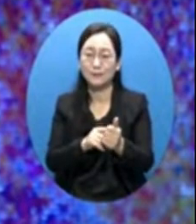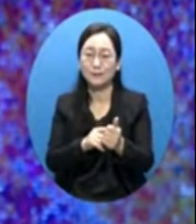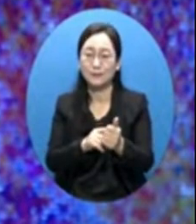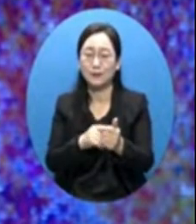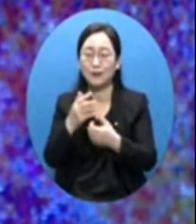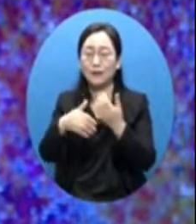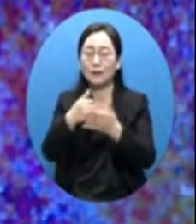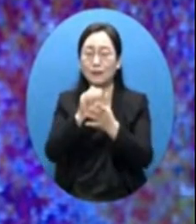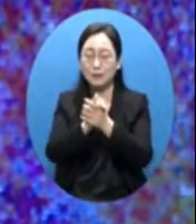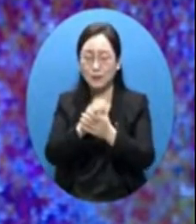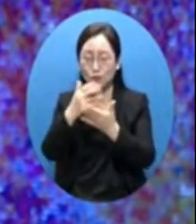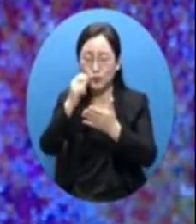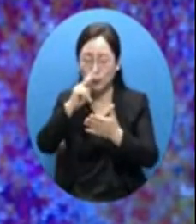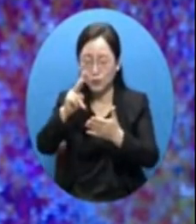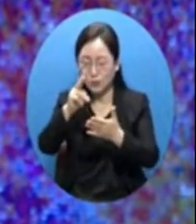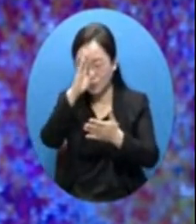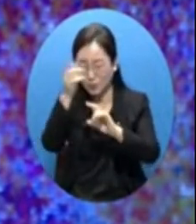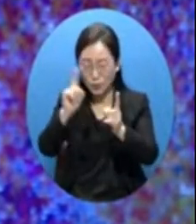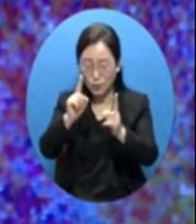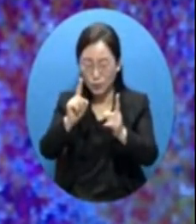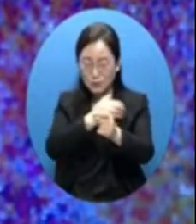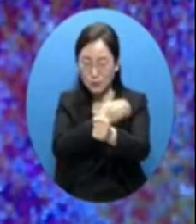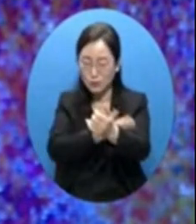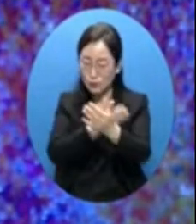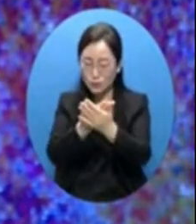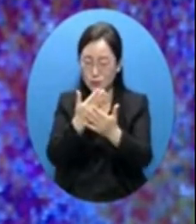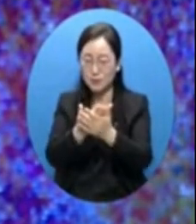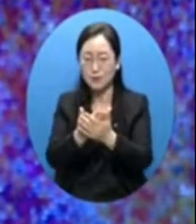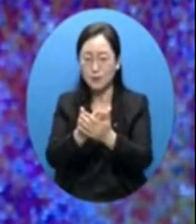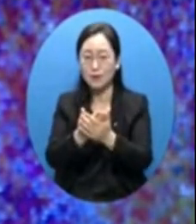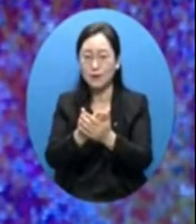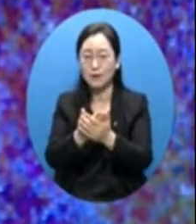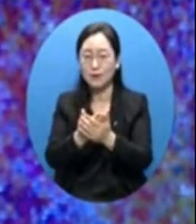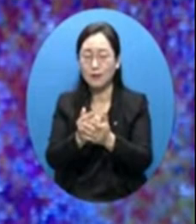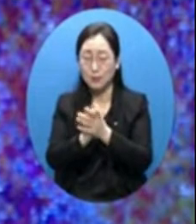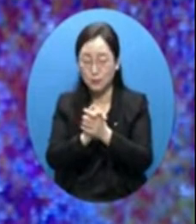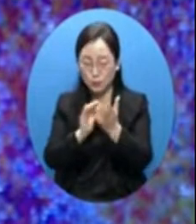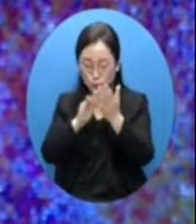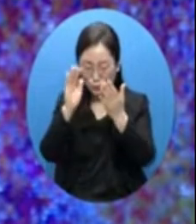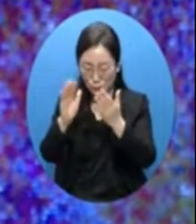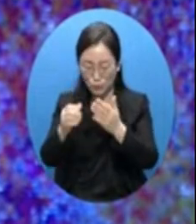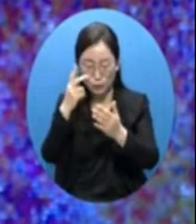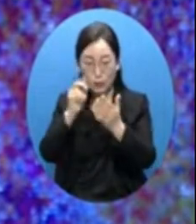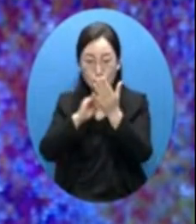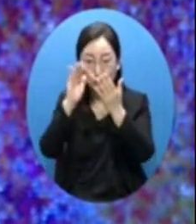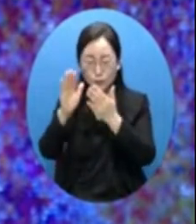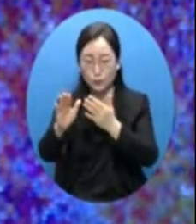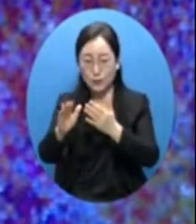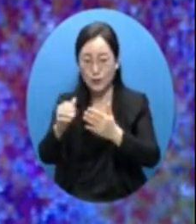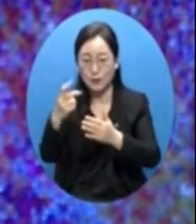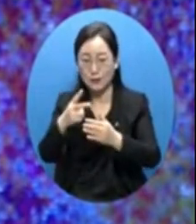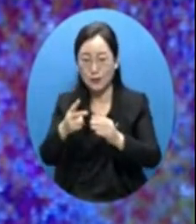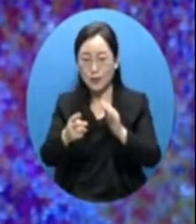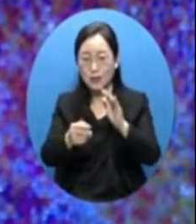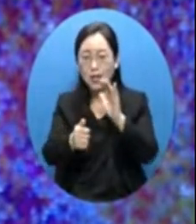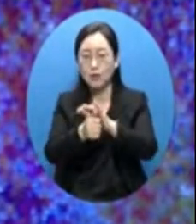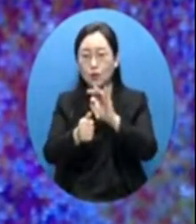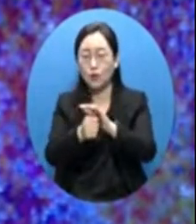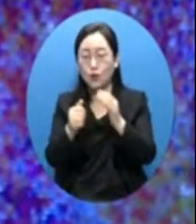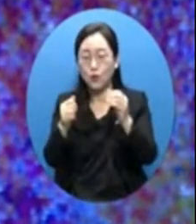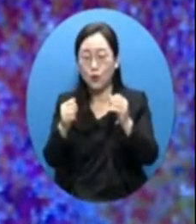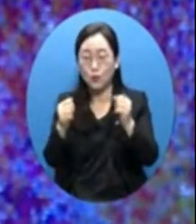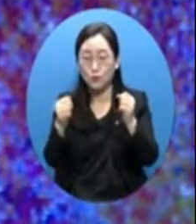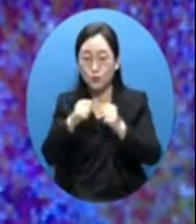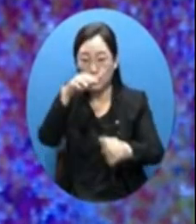하나님 앞에 기도했습니다. 주여 내게 심리의 능력을 주옵소서. 병고치는 능력을 주옵소서. 그리고 난 다음 두 달 후에 경북 달성에 한 교회 가서 붕